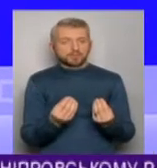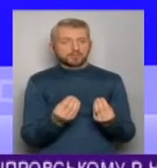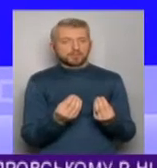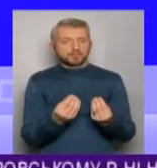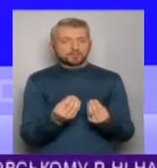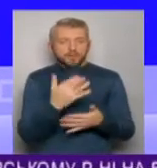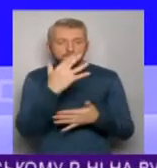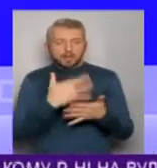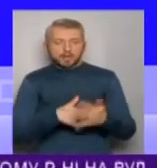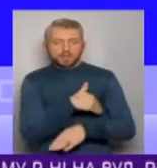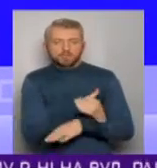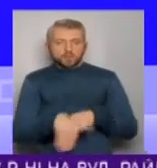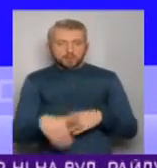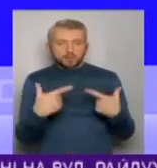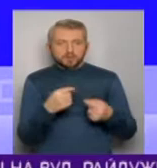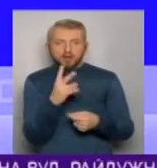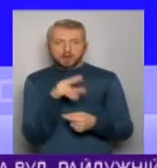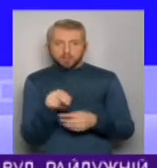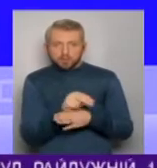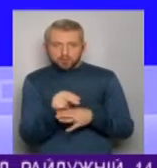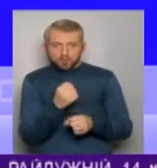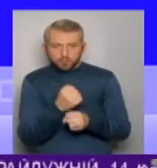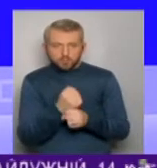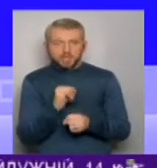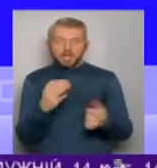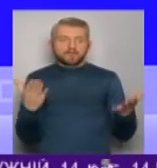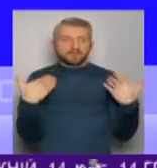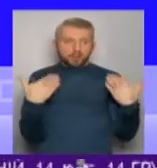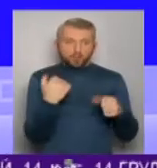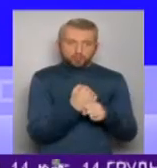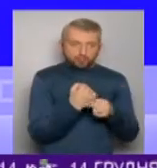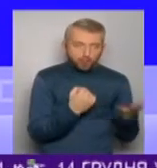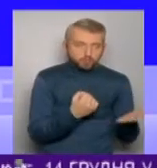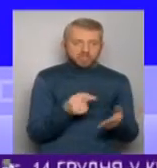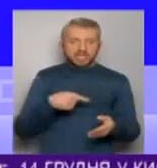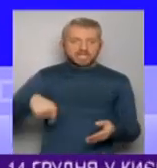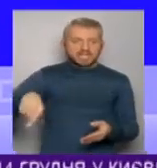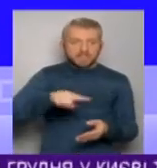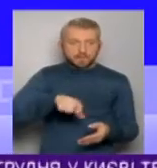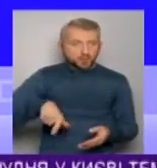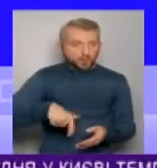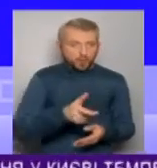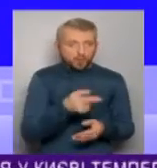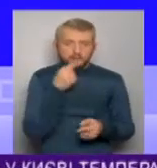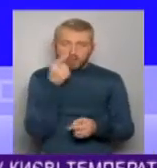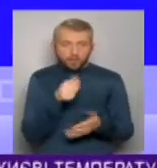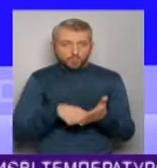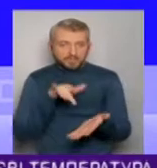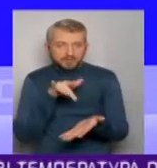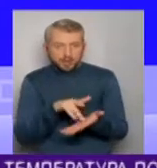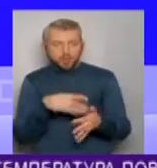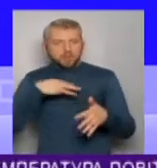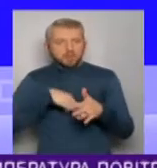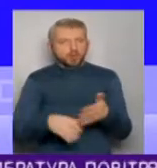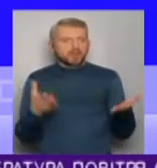тих вулиць, на яких здійснюються капітальні ремонти. І Святошино здійснюється, і Кільцева дорога, яка далека від центру, і станція метро